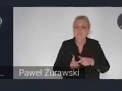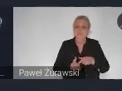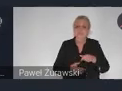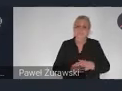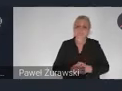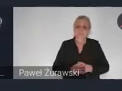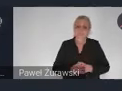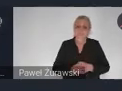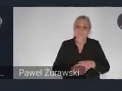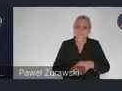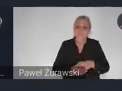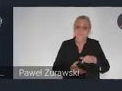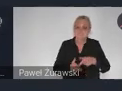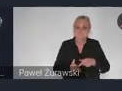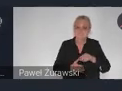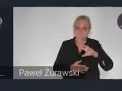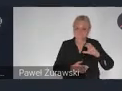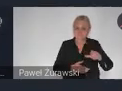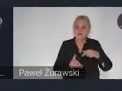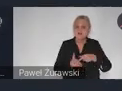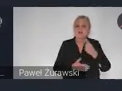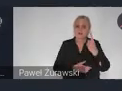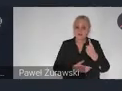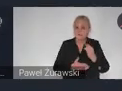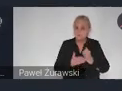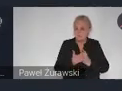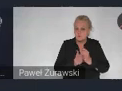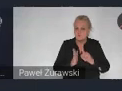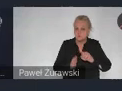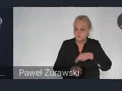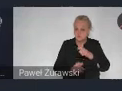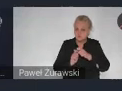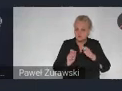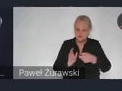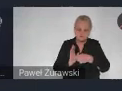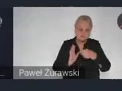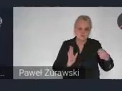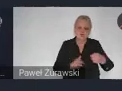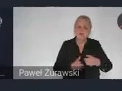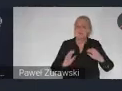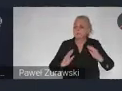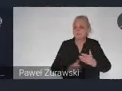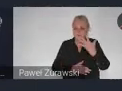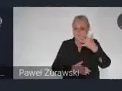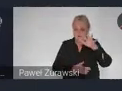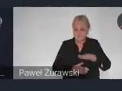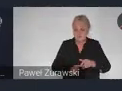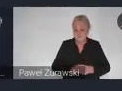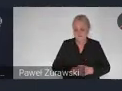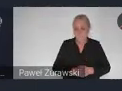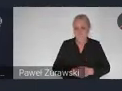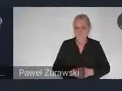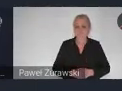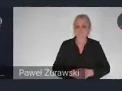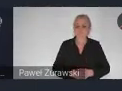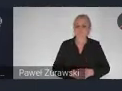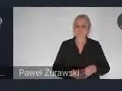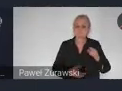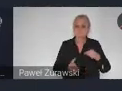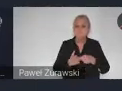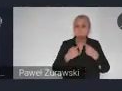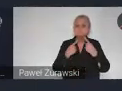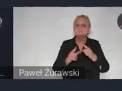powinny one uwzględniać przynajmniej jeden kurs długoterminowy co najmniej pięciomiesięczny wspomina